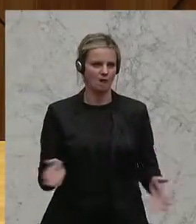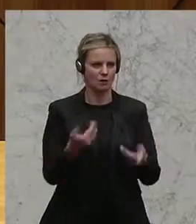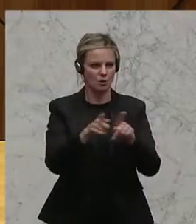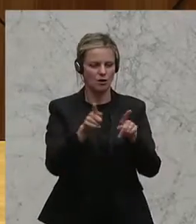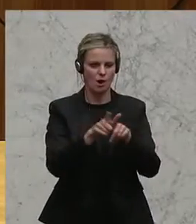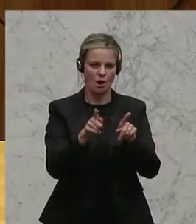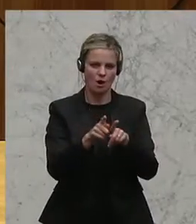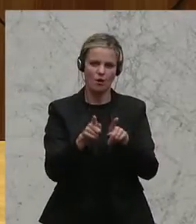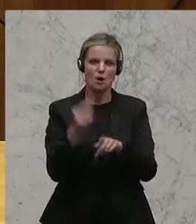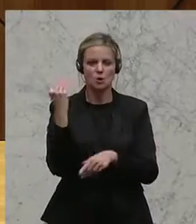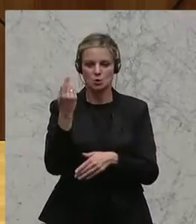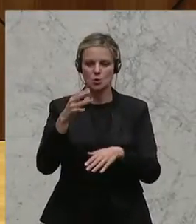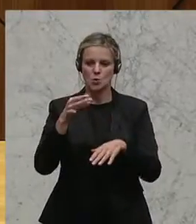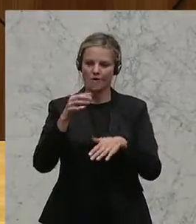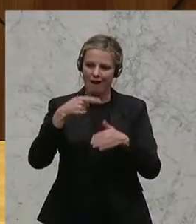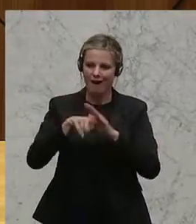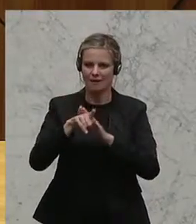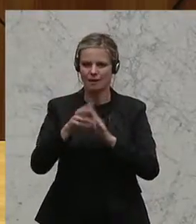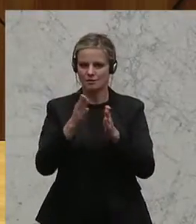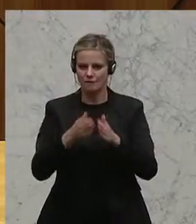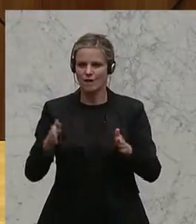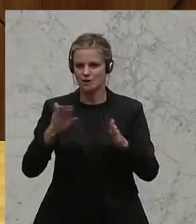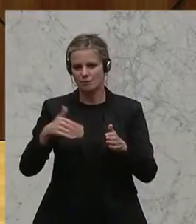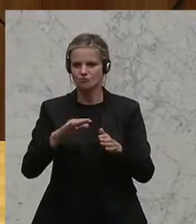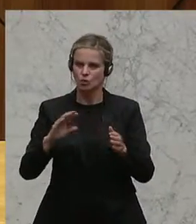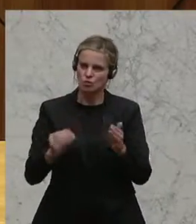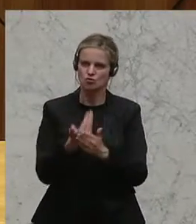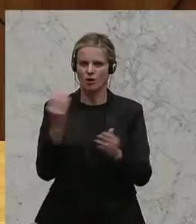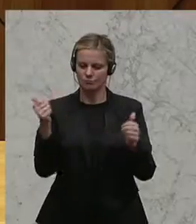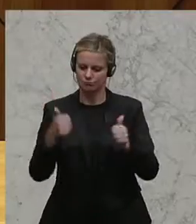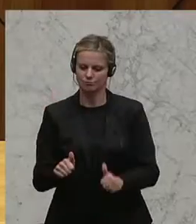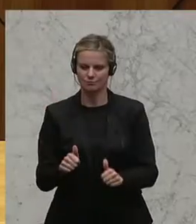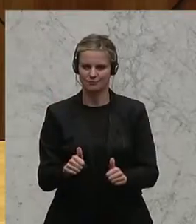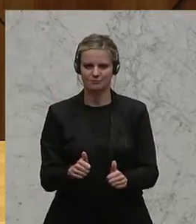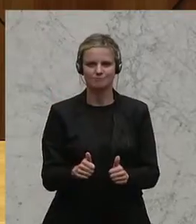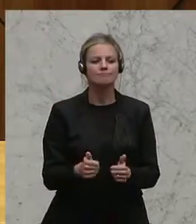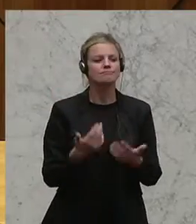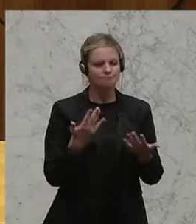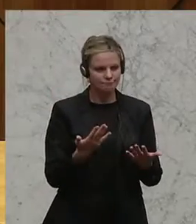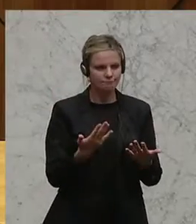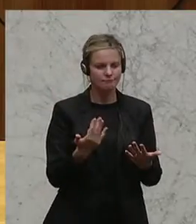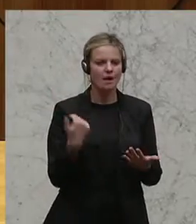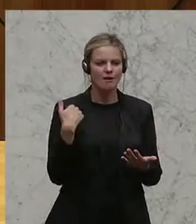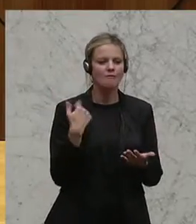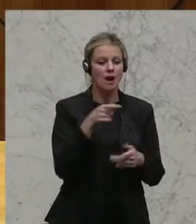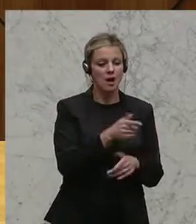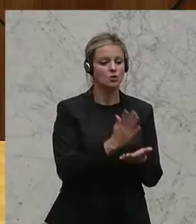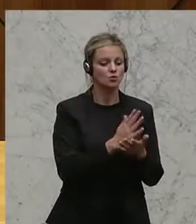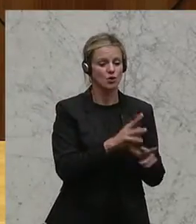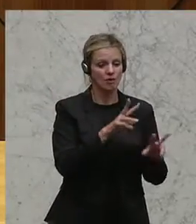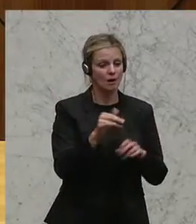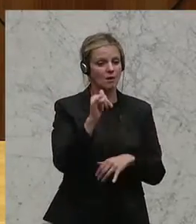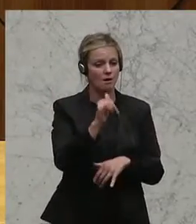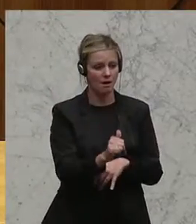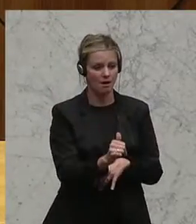die Neugestaltung der Schuleingangsphase. Und diese intensive Sprachförderung war heute auch schon Thema hier heraus. Ja, es